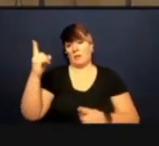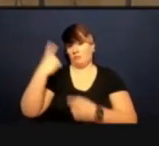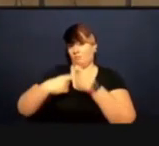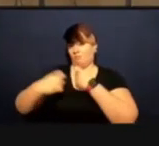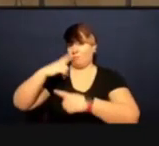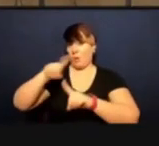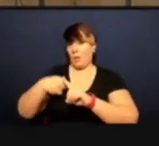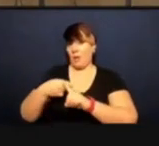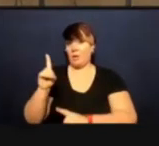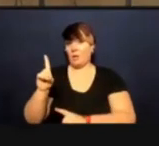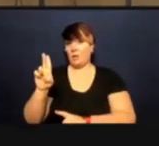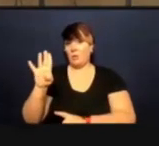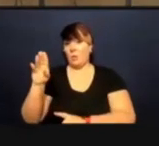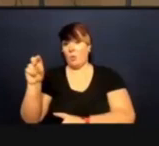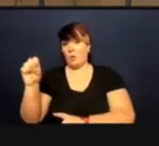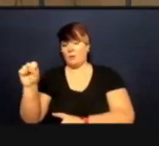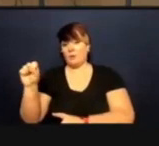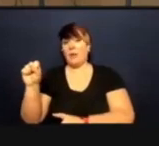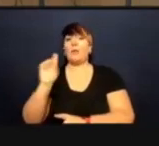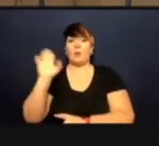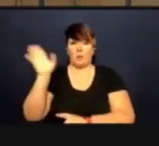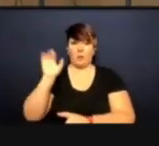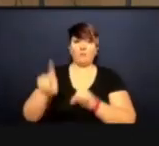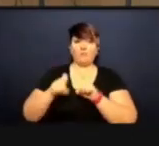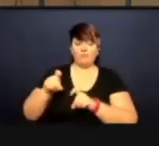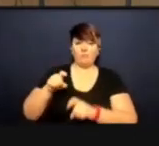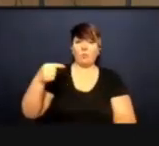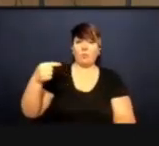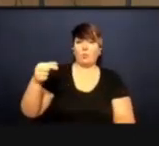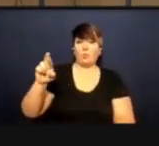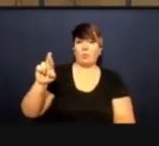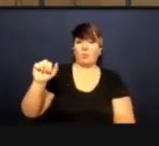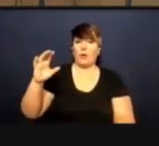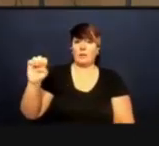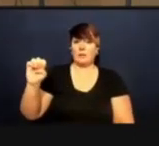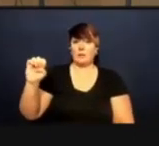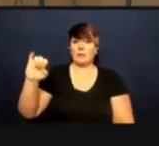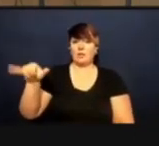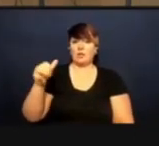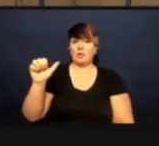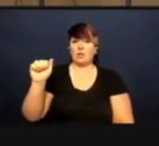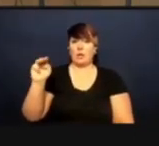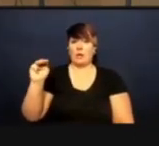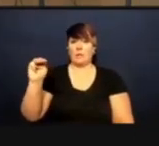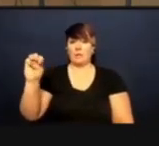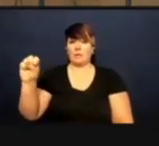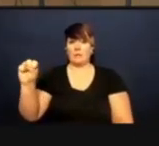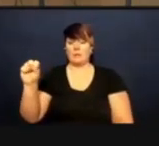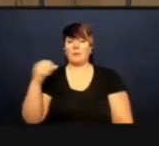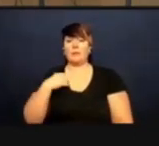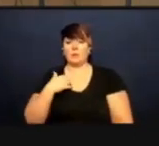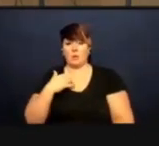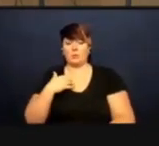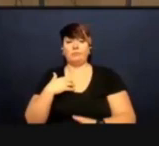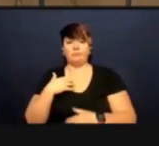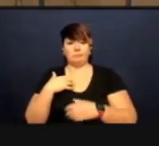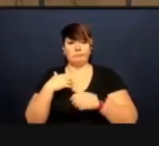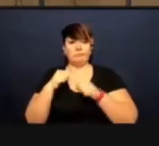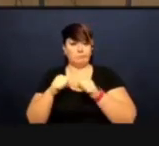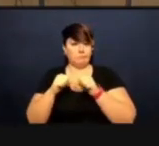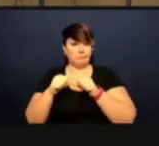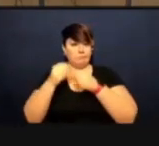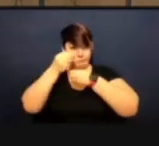kuwa, ni hali ambalo halipaswi kuendelea. Kwa hivyo ningependa